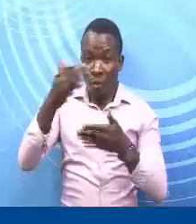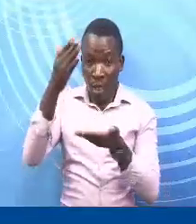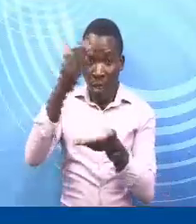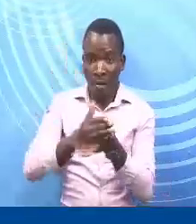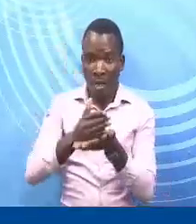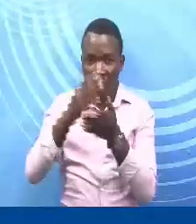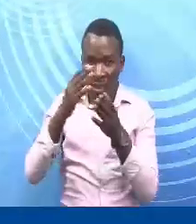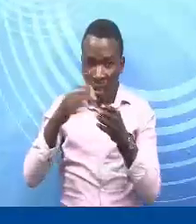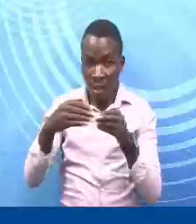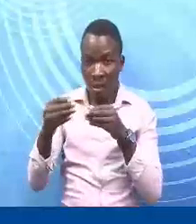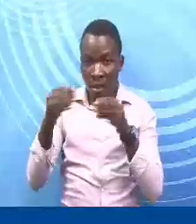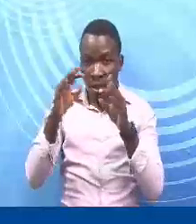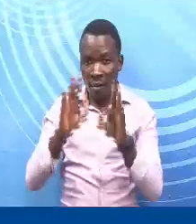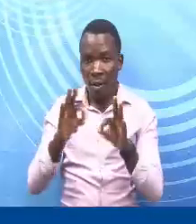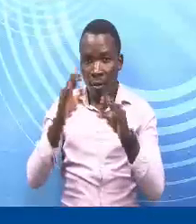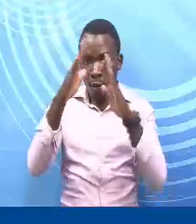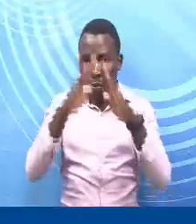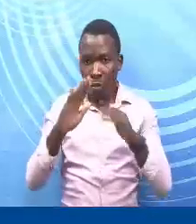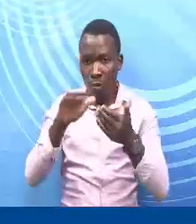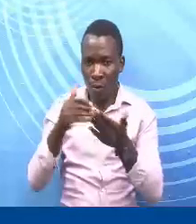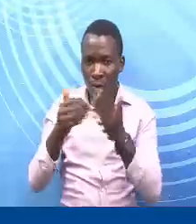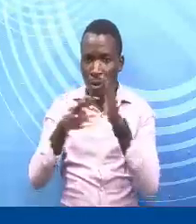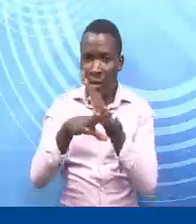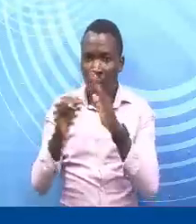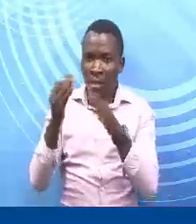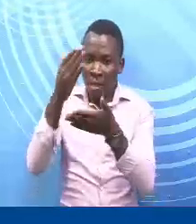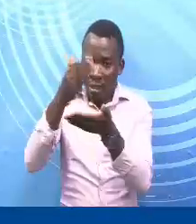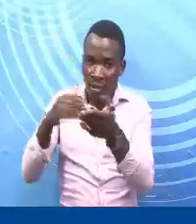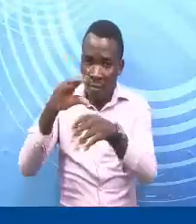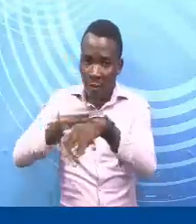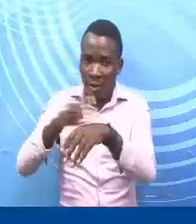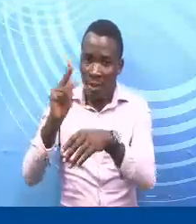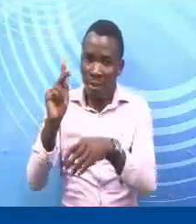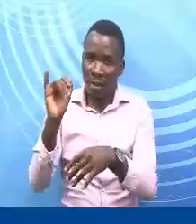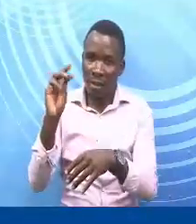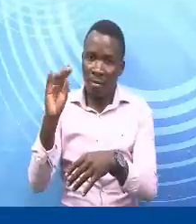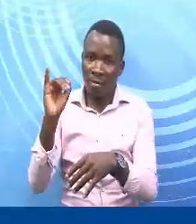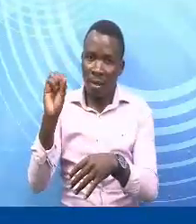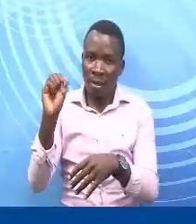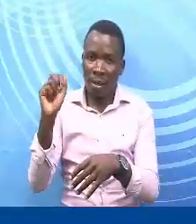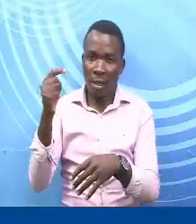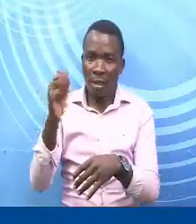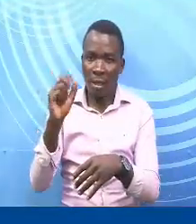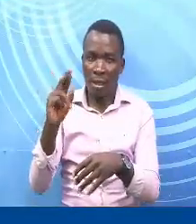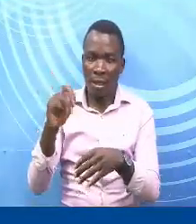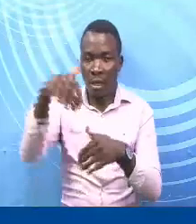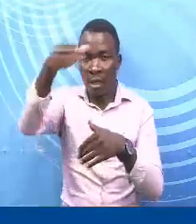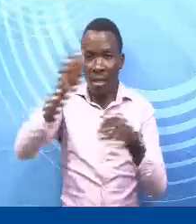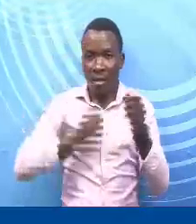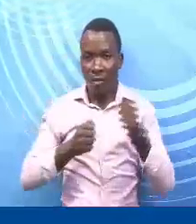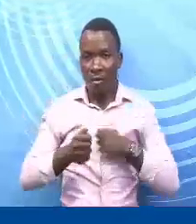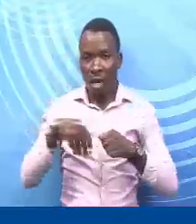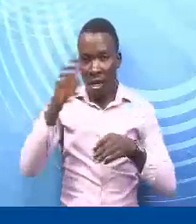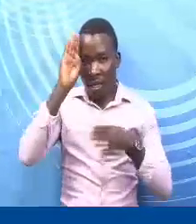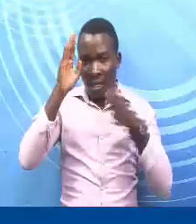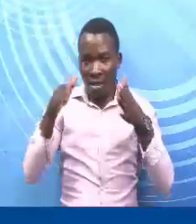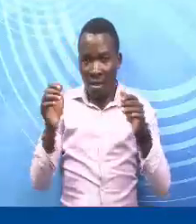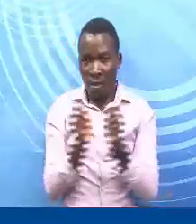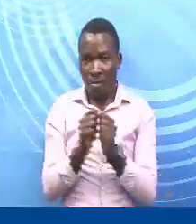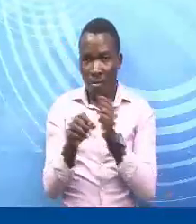nzu batwaye bimwe mbifatira Kimisagara. Hanze y'u Rwanda ingabo 15 zo mu gihugu